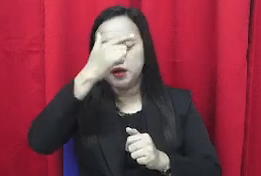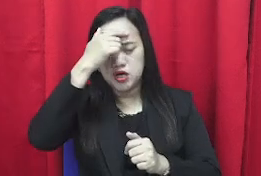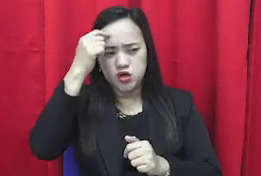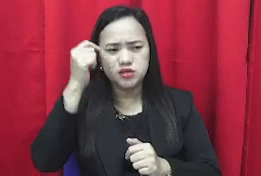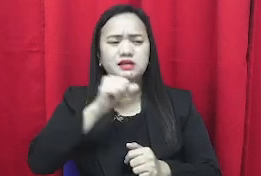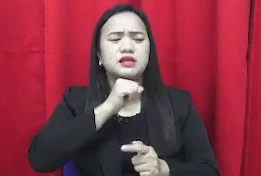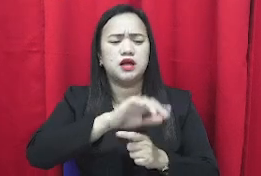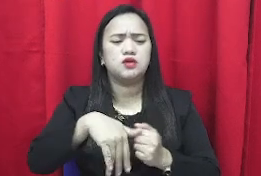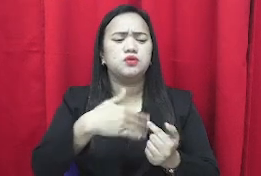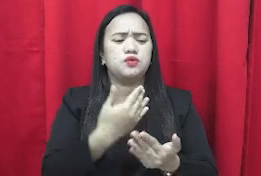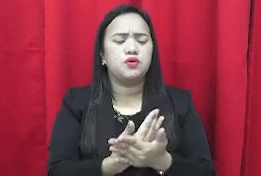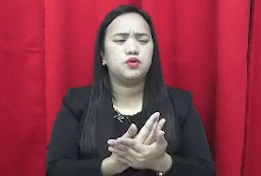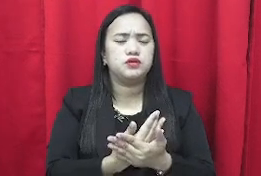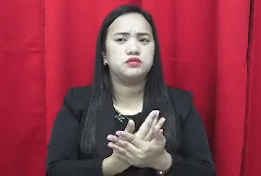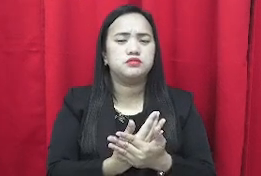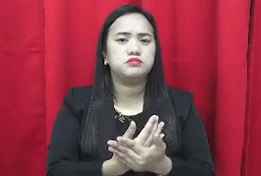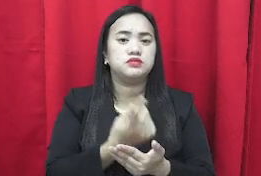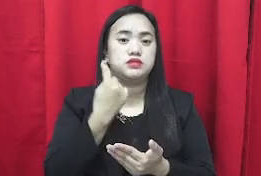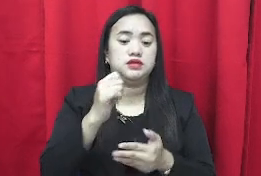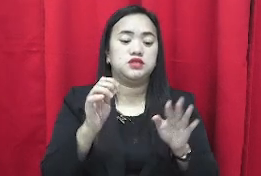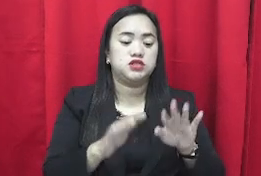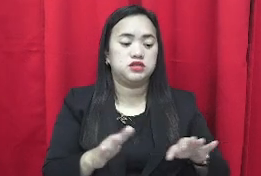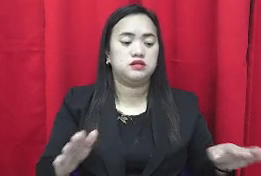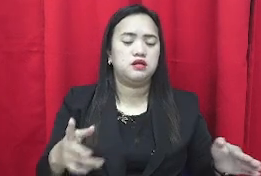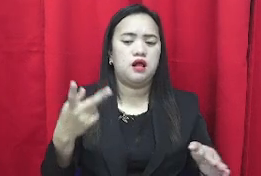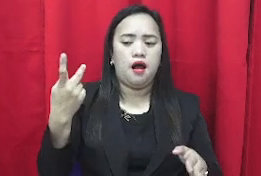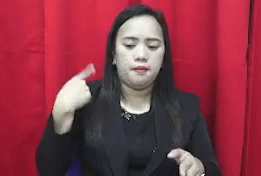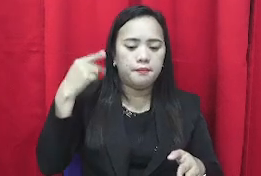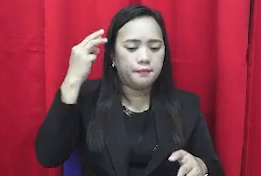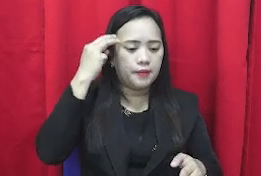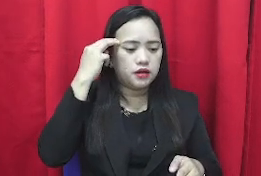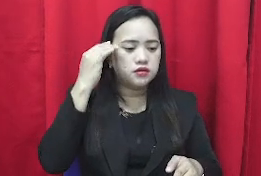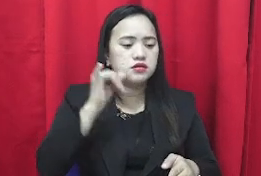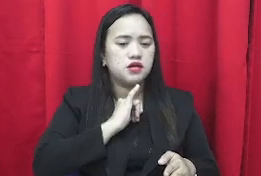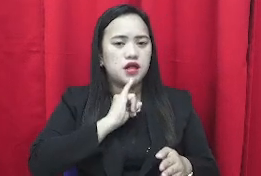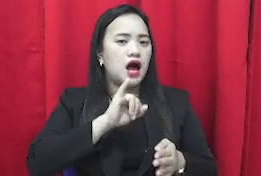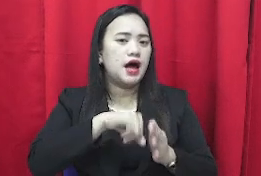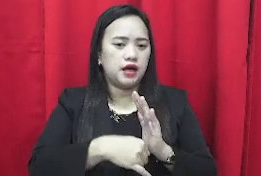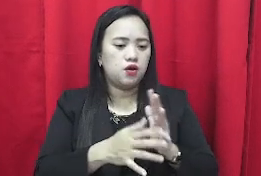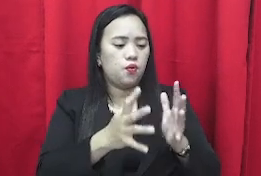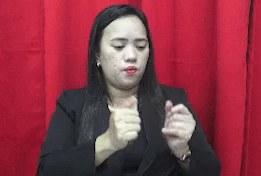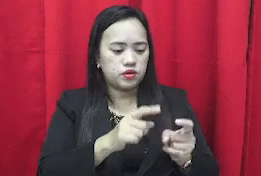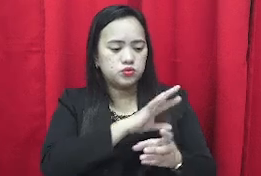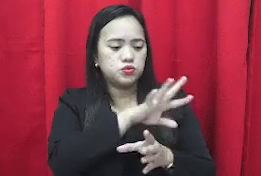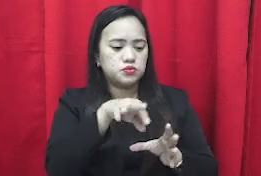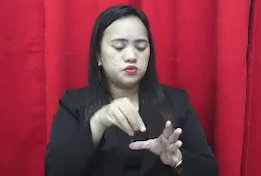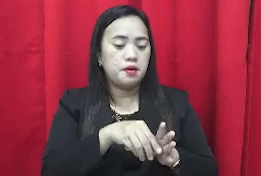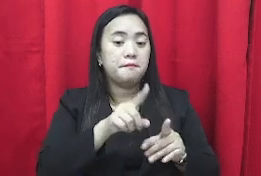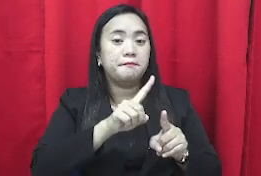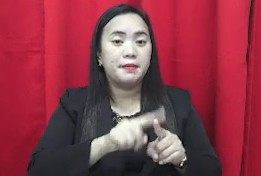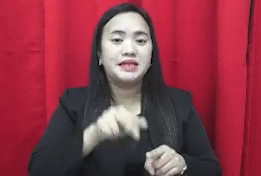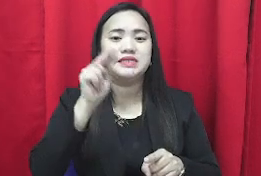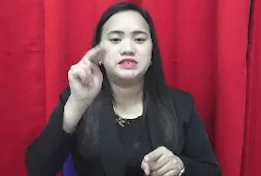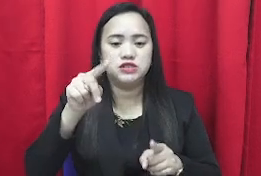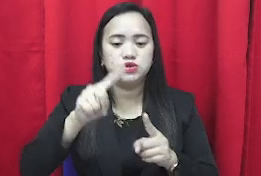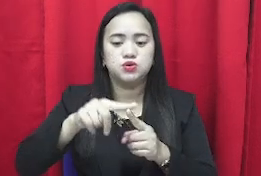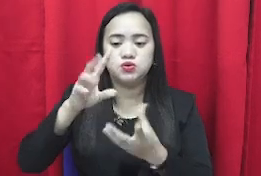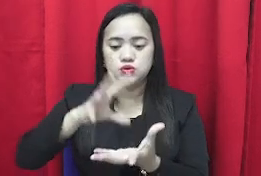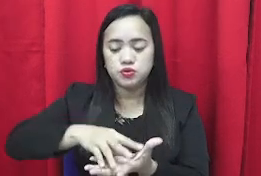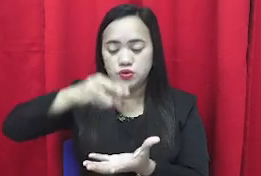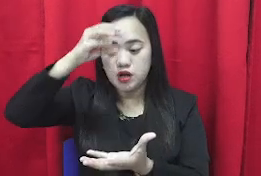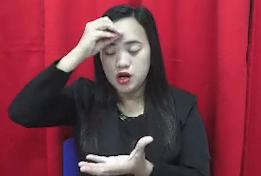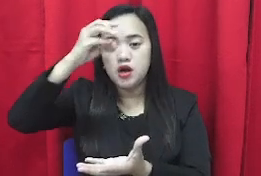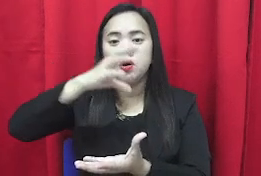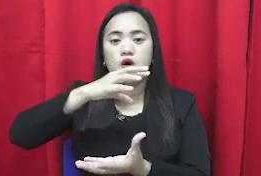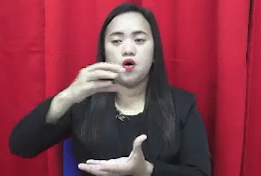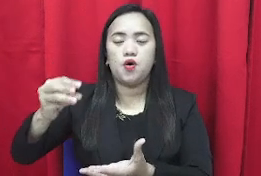andoon yung isip na sasali ako yeah Hindi eh kailangan turuan muna natin o tulungan natin